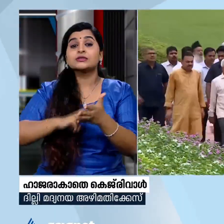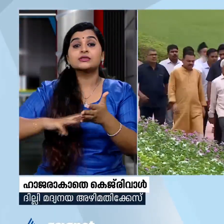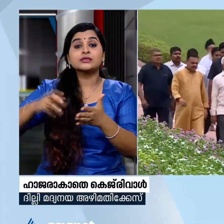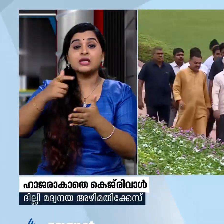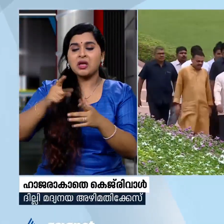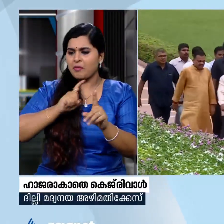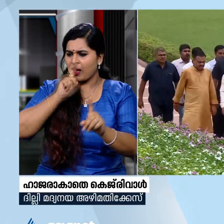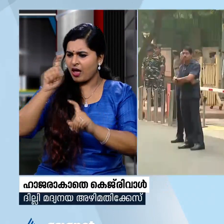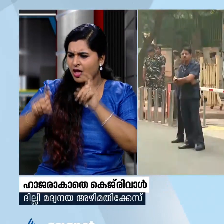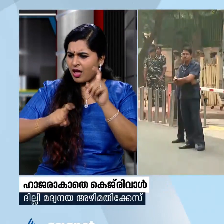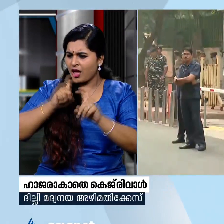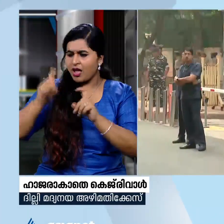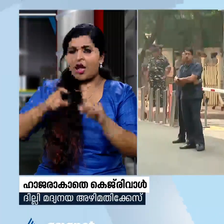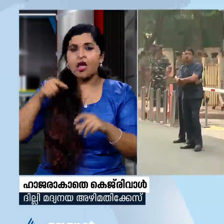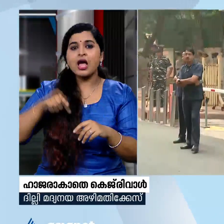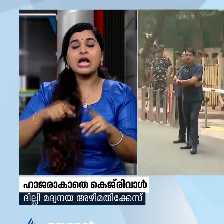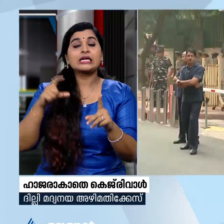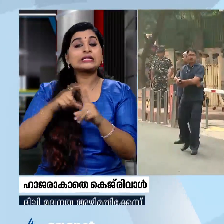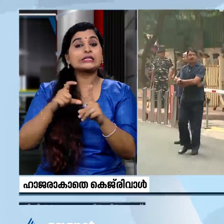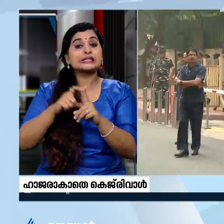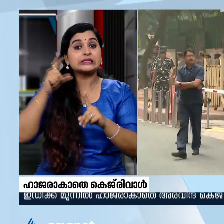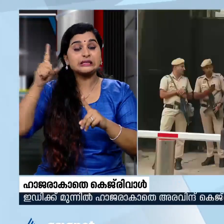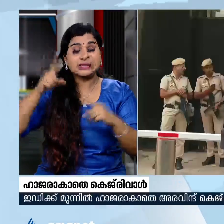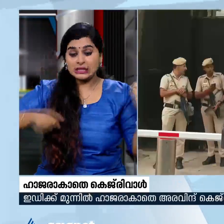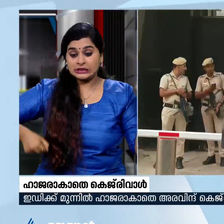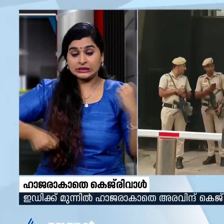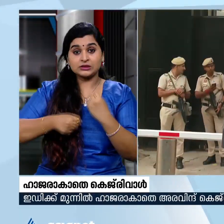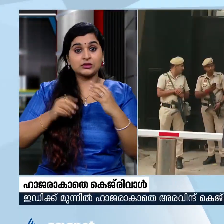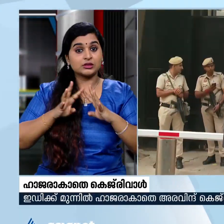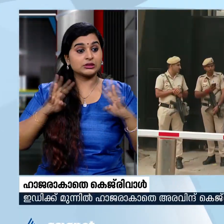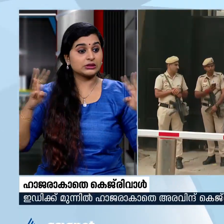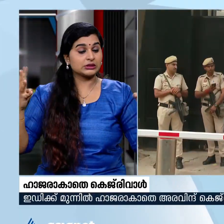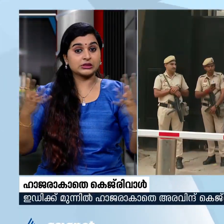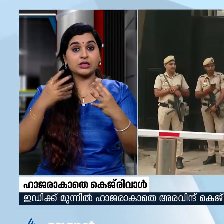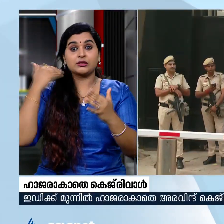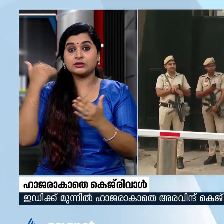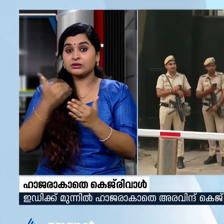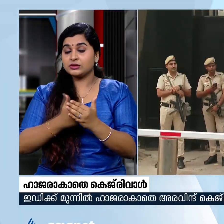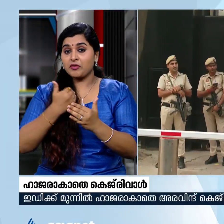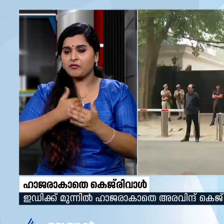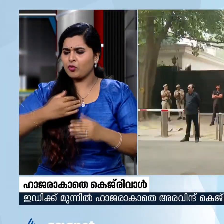നിശ്ചയിച്ച പശ്ചാത്തലത്തിൽ ദില്ലിയിൽ സുരക്ഷ കൂട്ടിയിരിക്കുകയാണ്. കെജ്രിവാളിന്